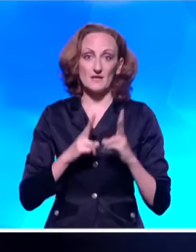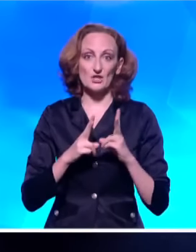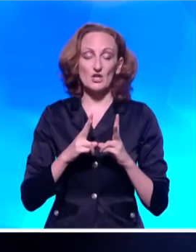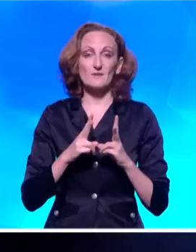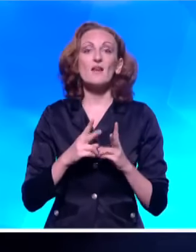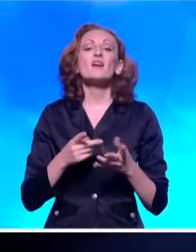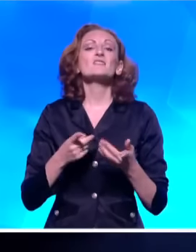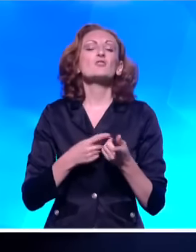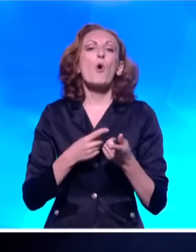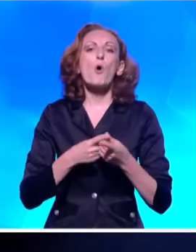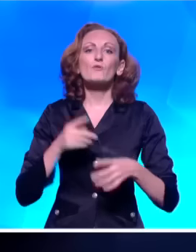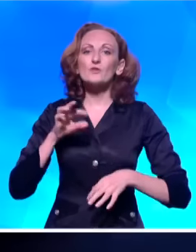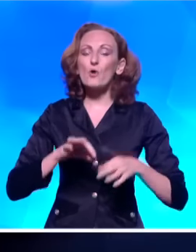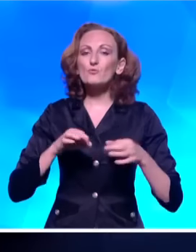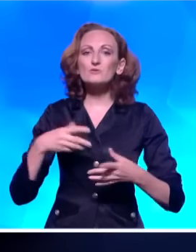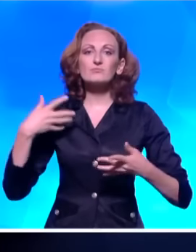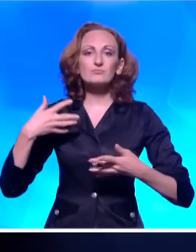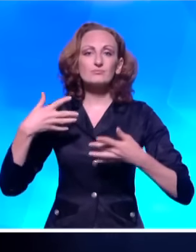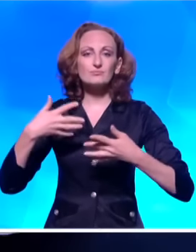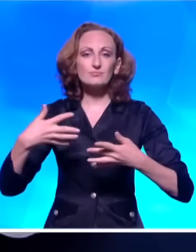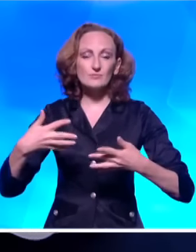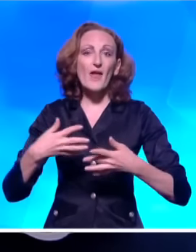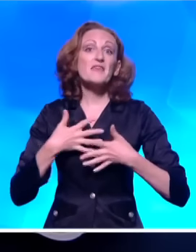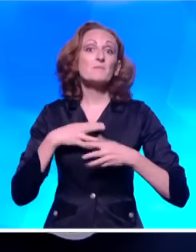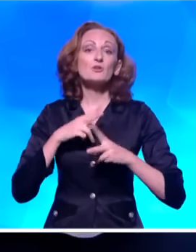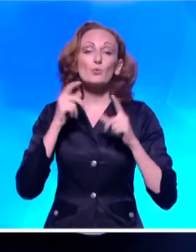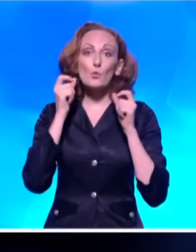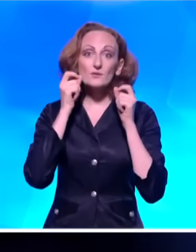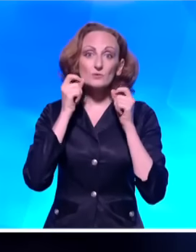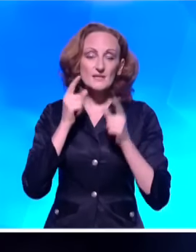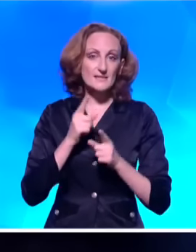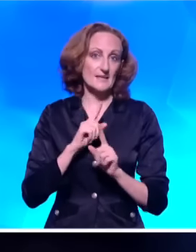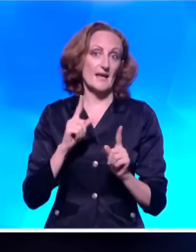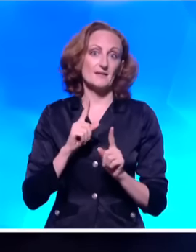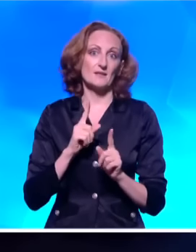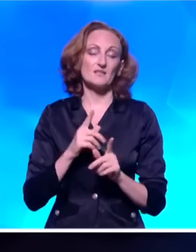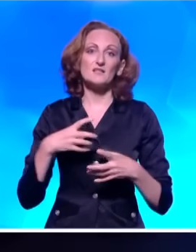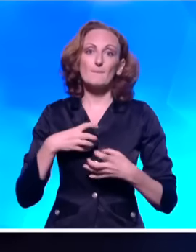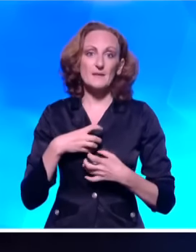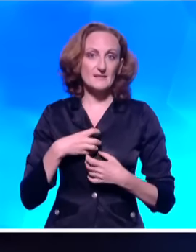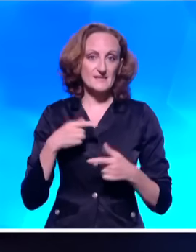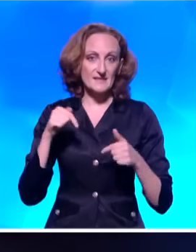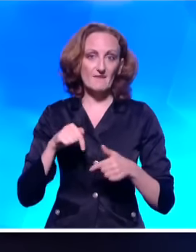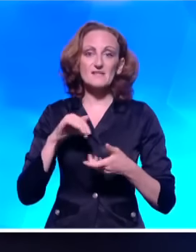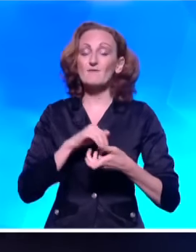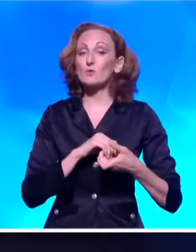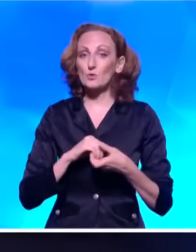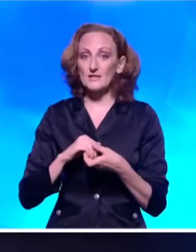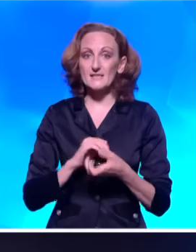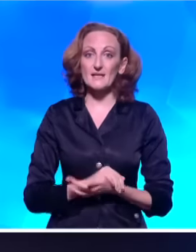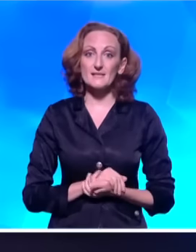един след друг, има ли нещо, което да ви изненада, нещо, което да ви притесня в